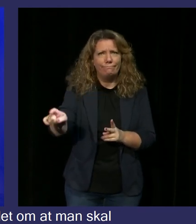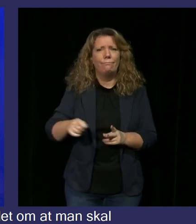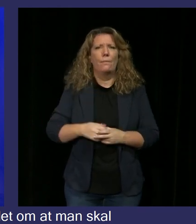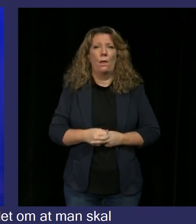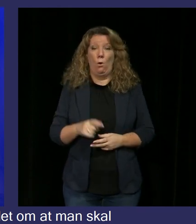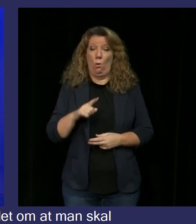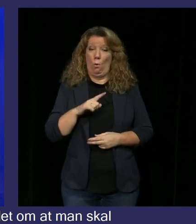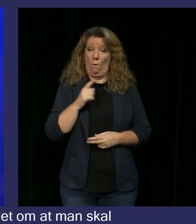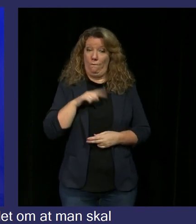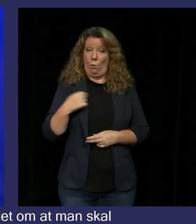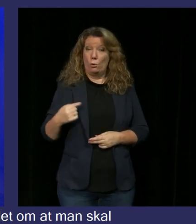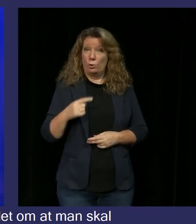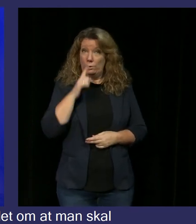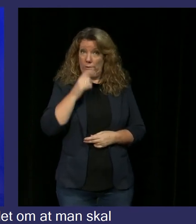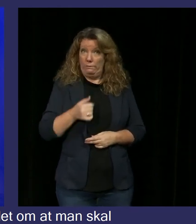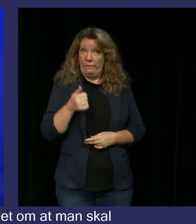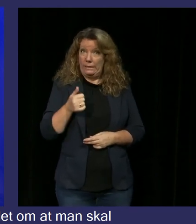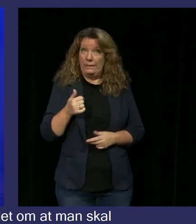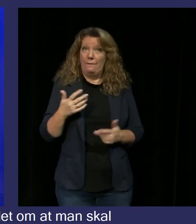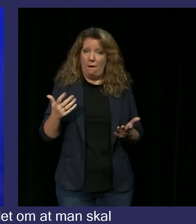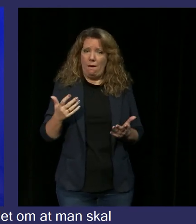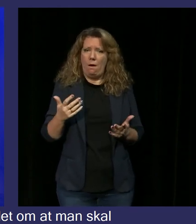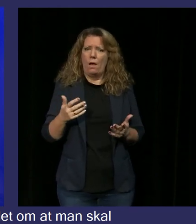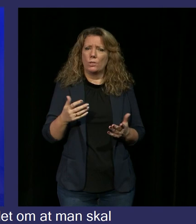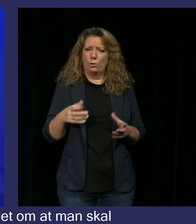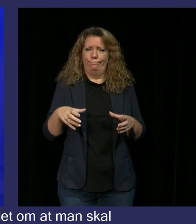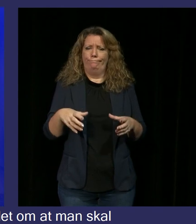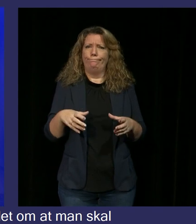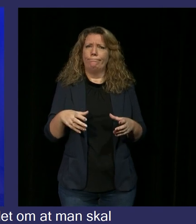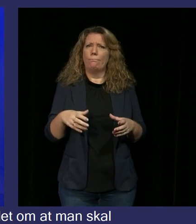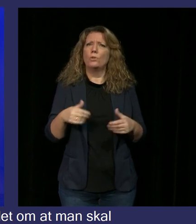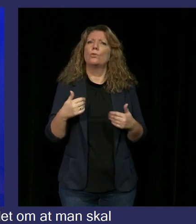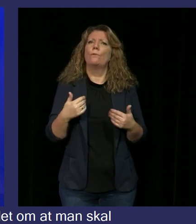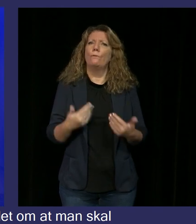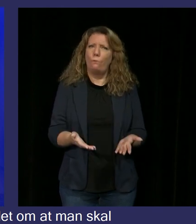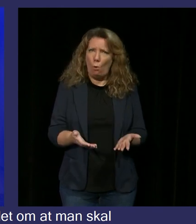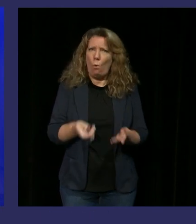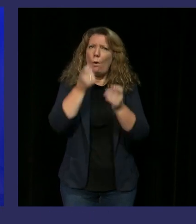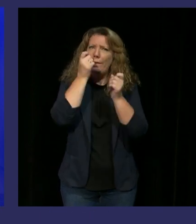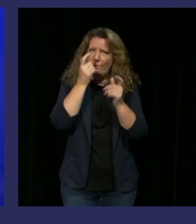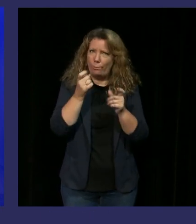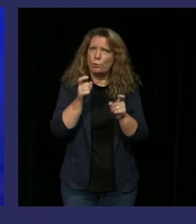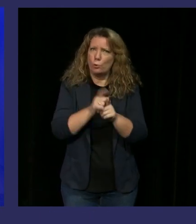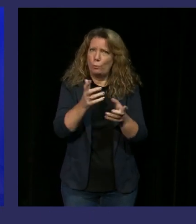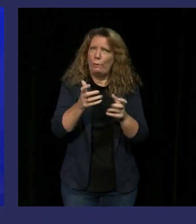at man skal få den informasjonen man trenger for å gjøre det rette,